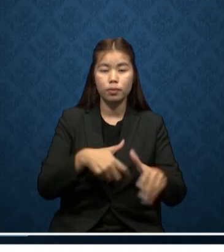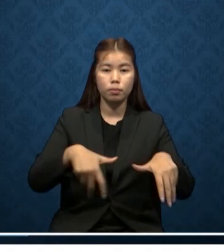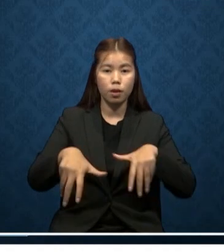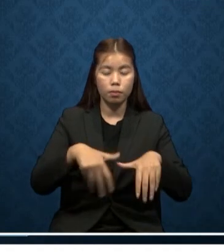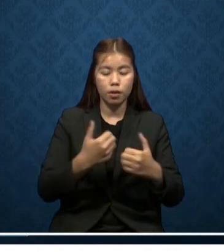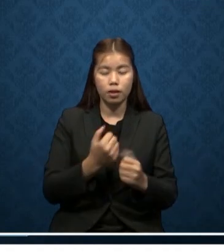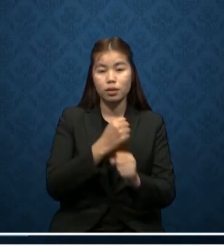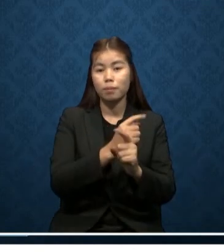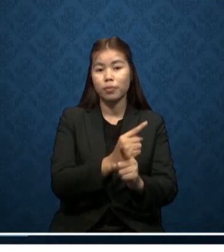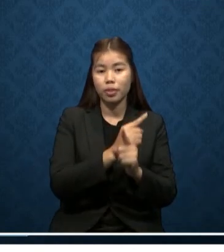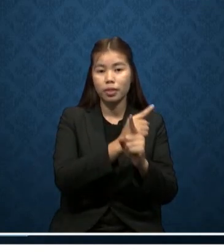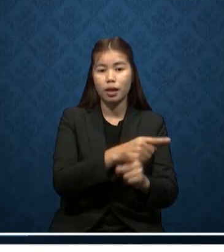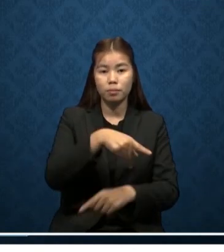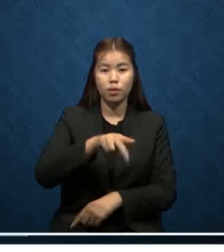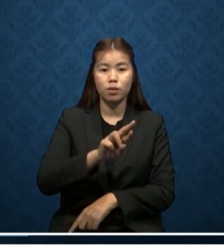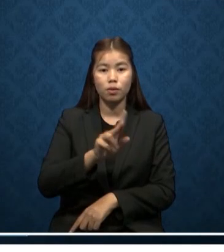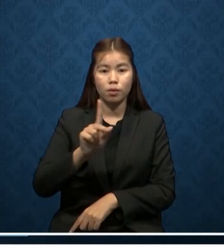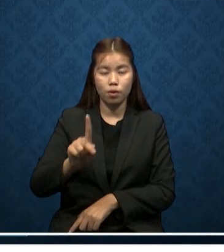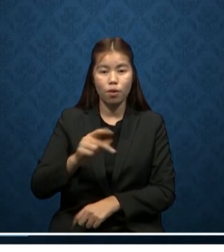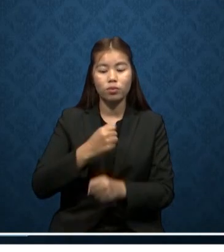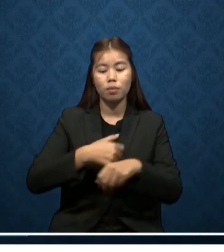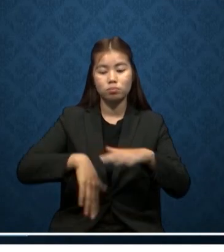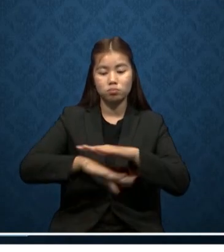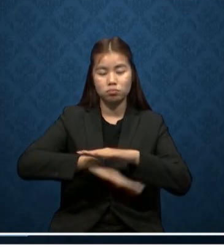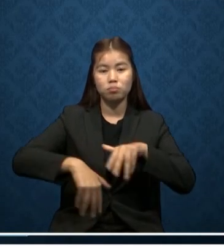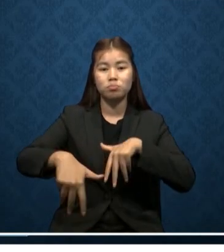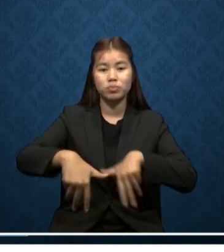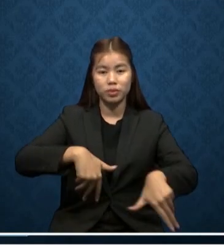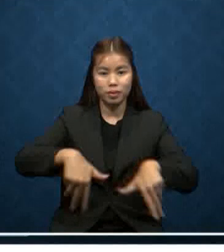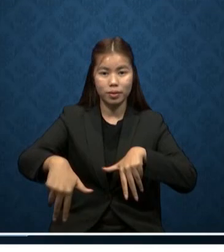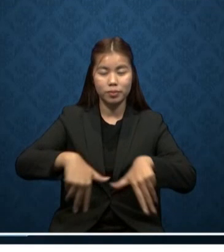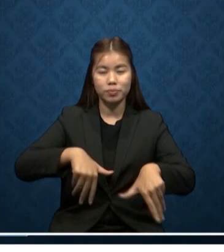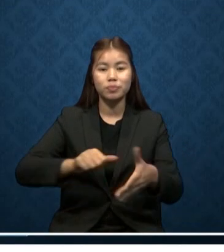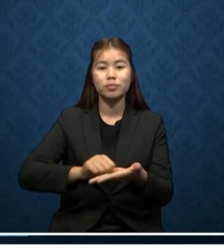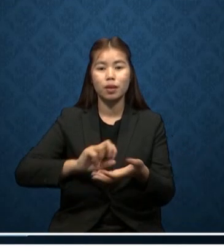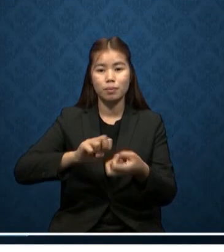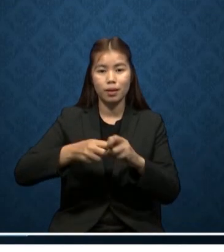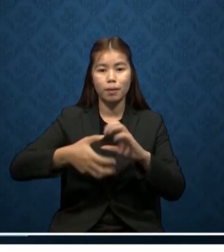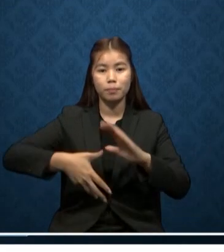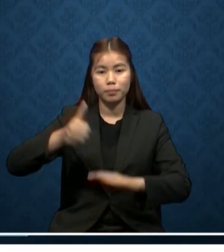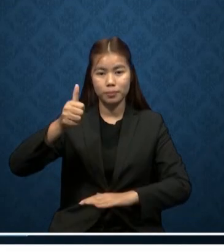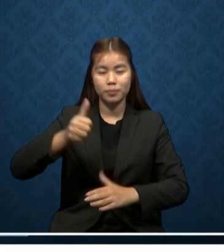ราชกฤษฎีกาการบริหารราชการเชิงพื้นที่นะนั่นเองนะครับ